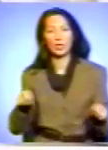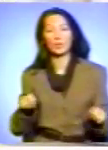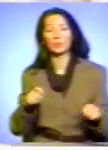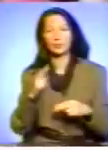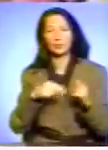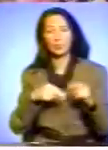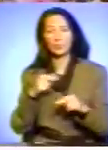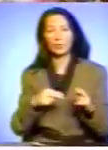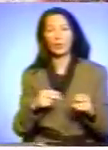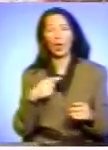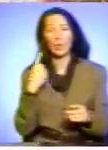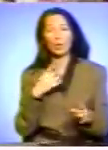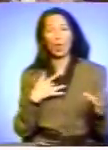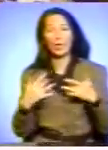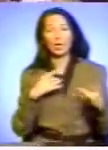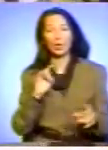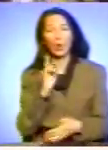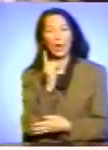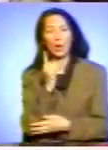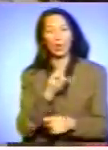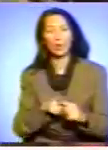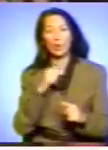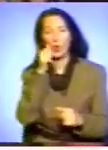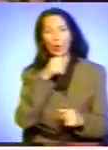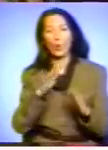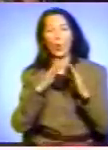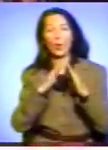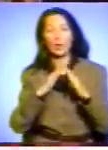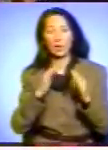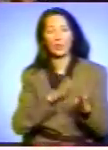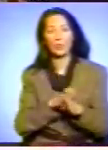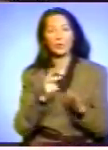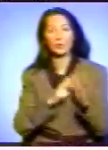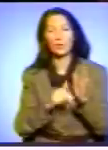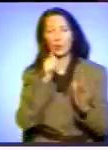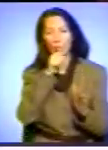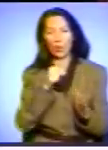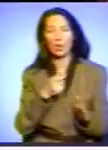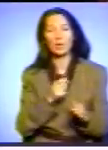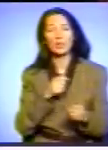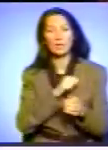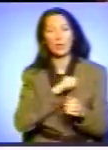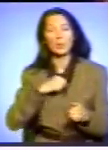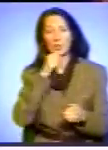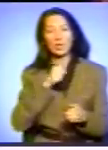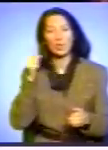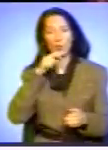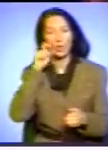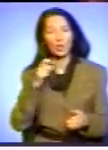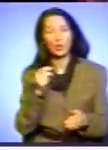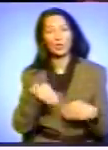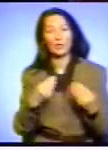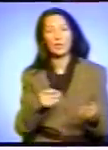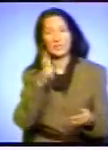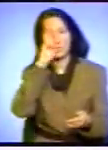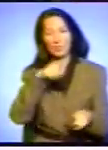обласного театру «Ляльок». Цьогоріч закладу виповнилося 80 років. Він є одним з найстарших в Україні. Гроші на ремонт виділили з державного та місцевого